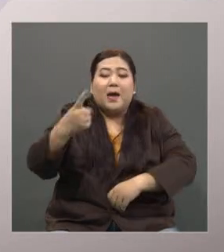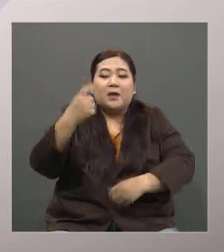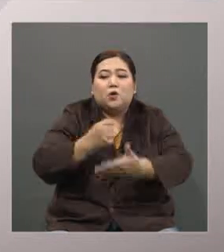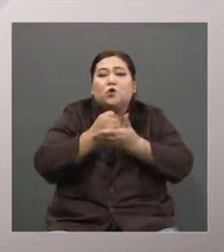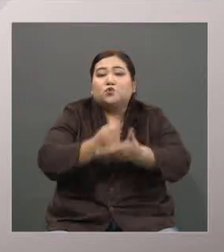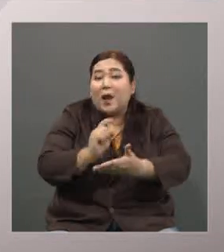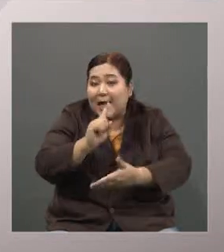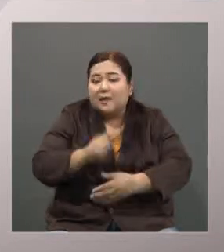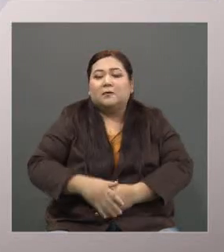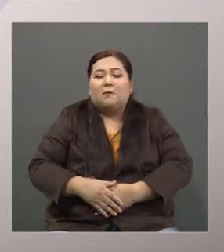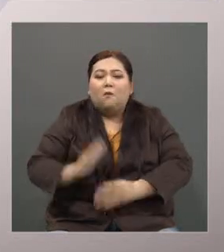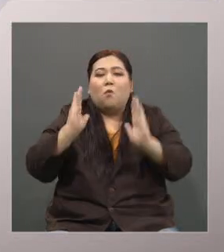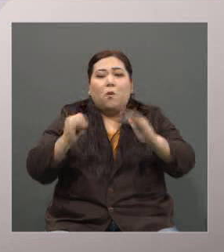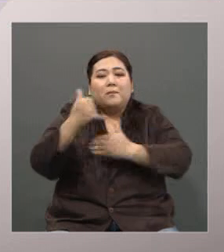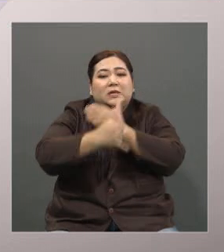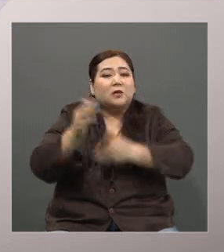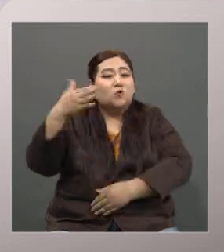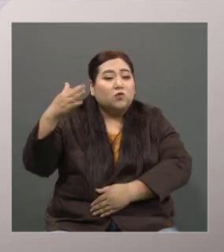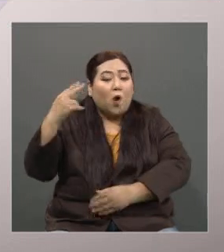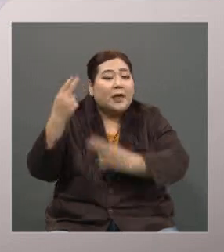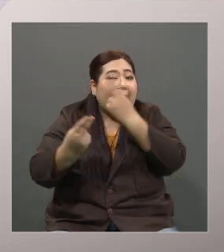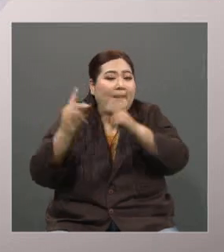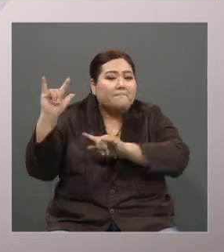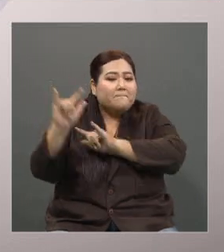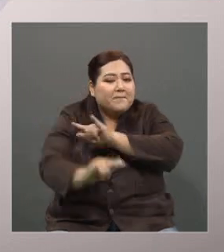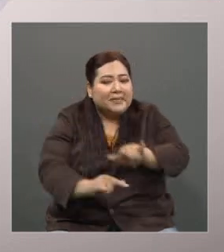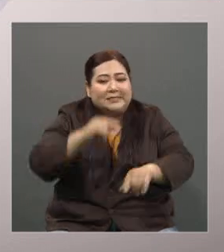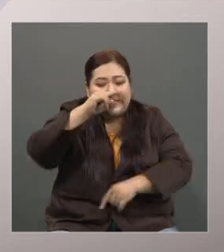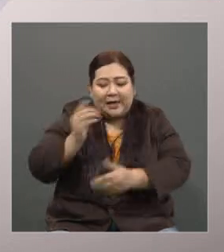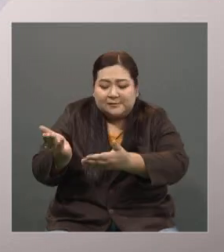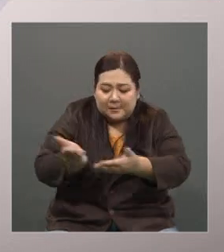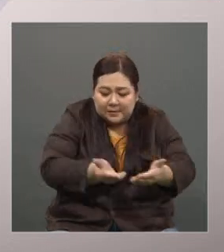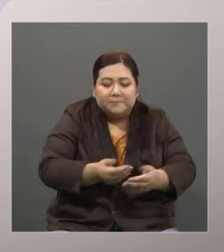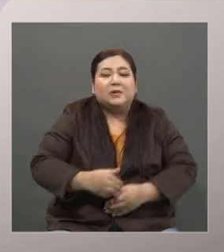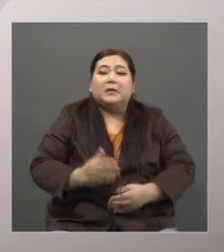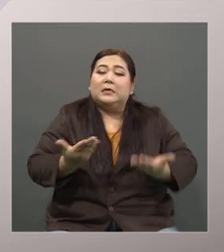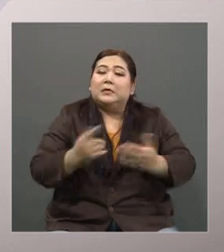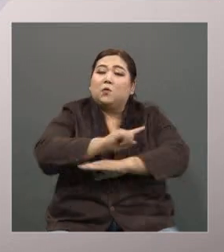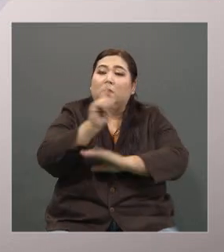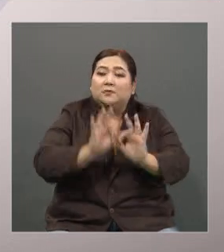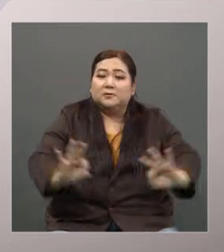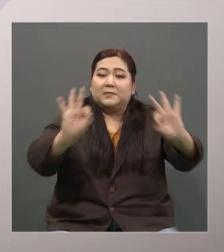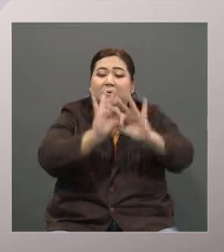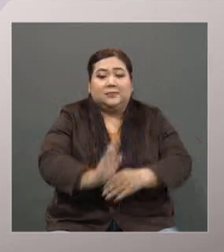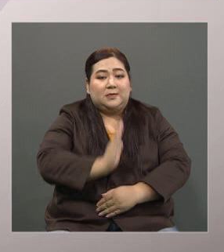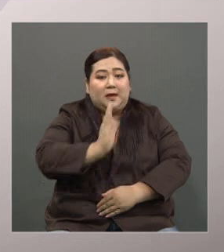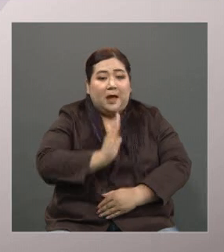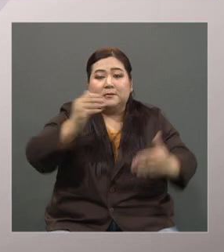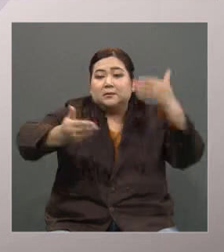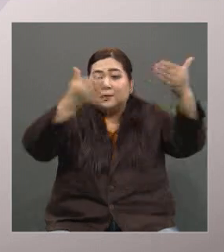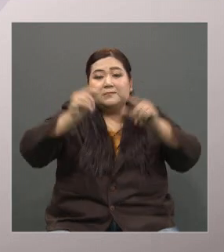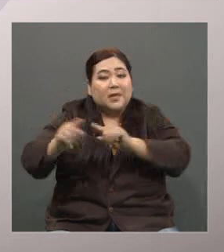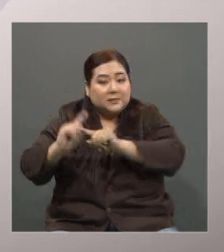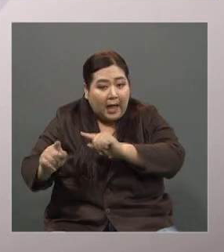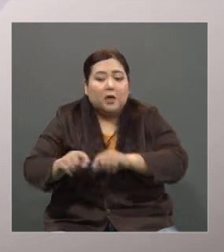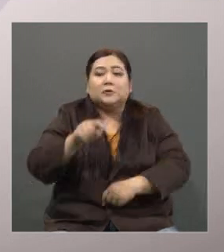เฉพาะชาวต่างชาิผู้นำตำประเทศเวลาเขาเดนทางมารวมถงงานรัฐพิธีต่เพระฉะนั้นตอนนี้ถอวาจำเป็นแล้วถึงควร